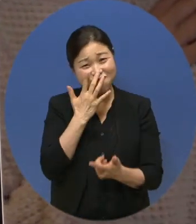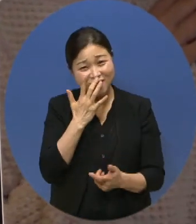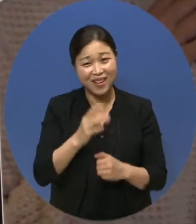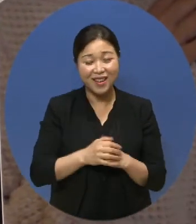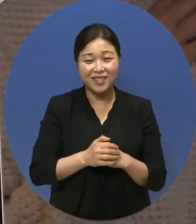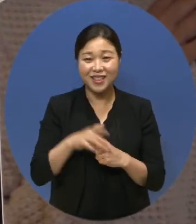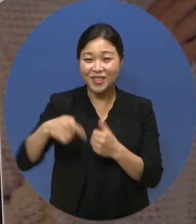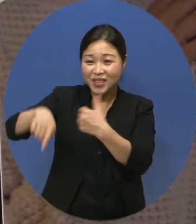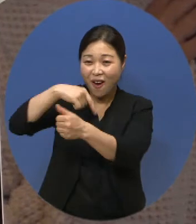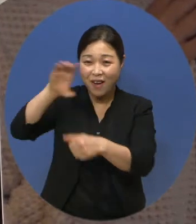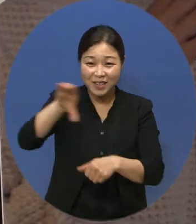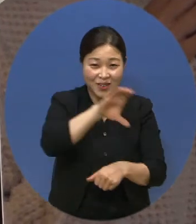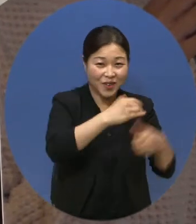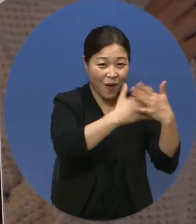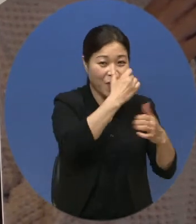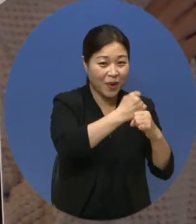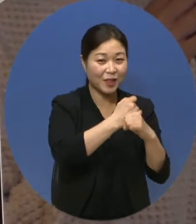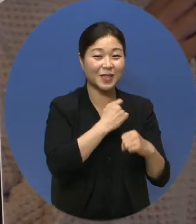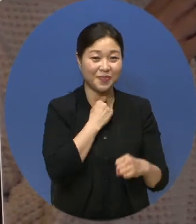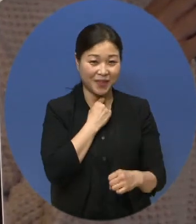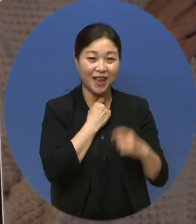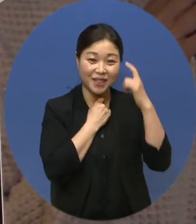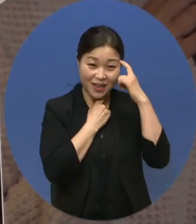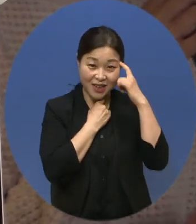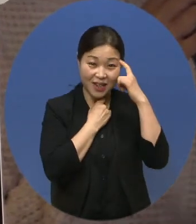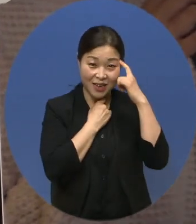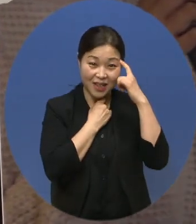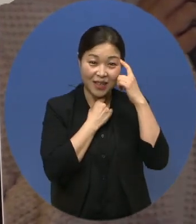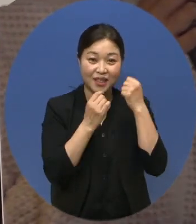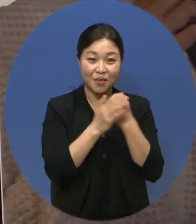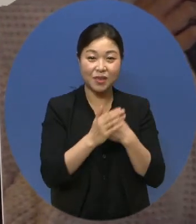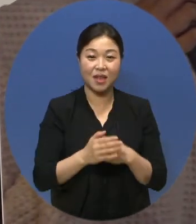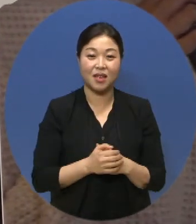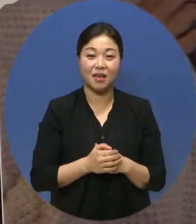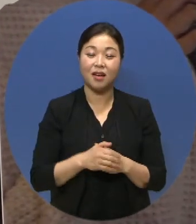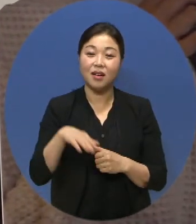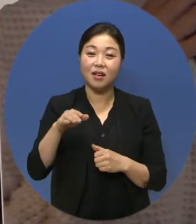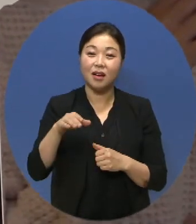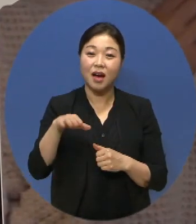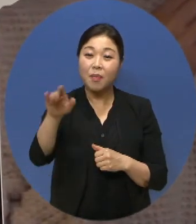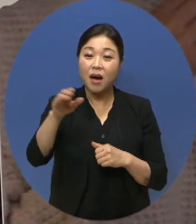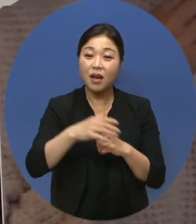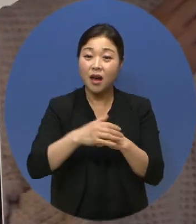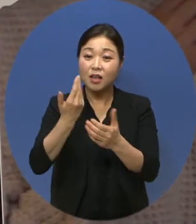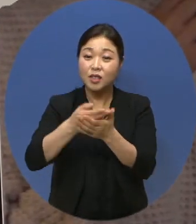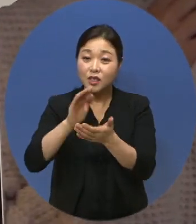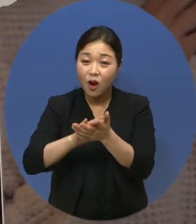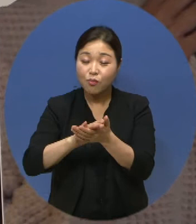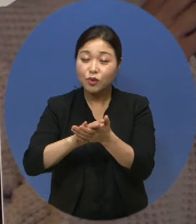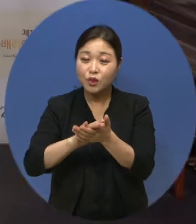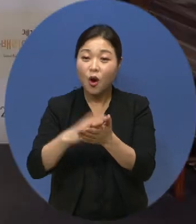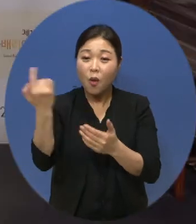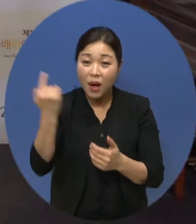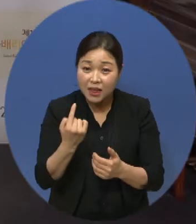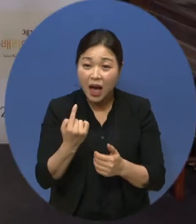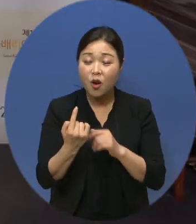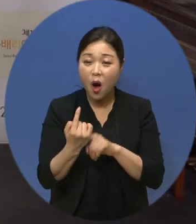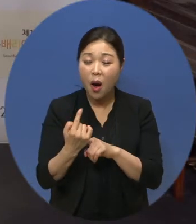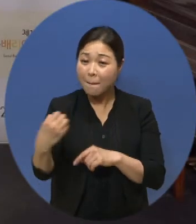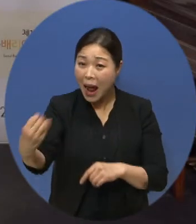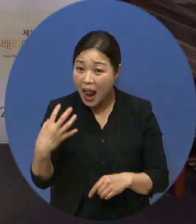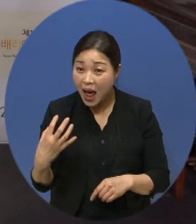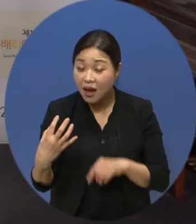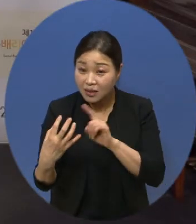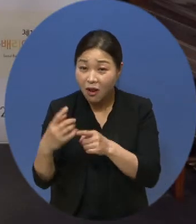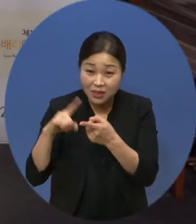영화로 만들어야겠다 한번 그 생각에, 근데 아빠가 그때 전부치러 왔다고 얘기할래 이렇게 얘기하셨던 걸 기억이 나서 그러면